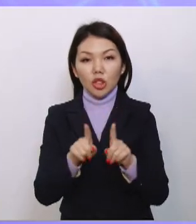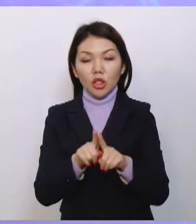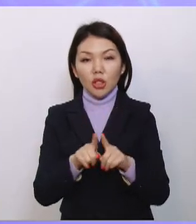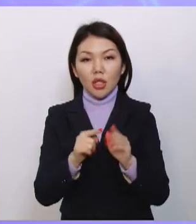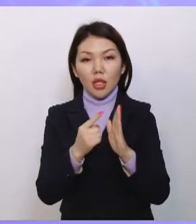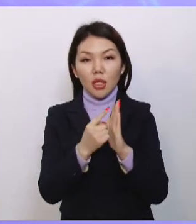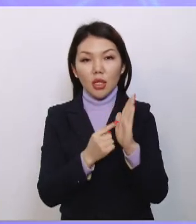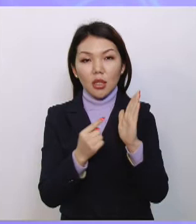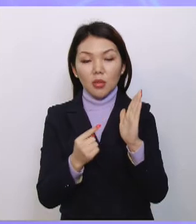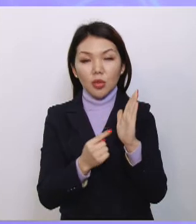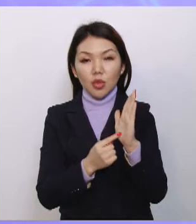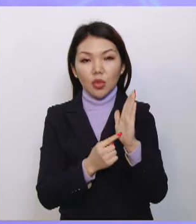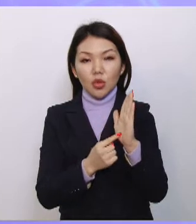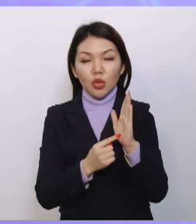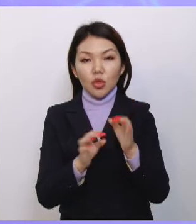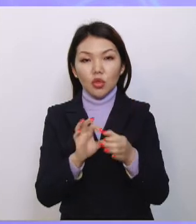бар. Туурабы?